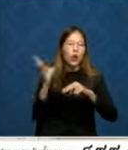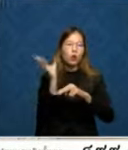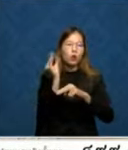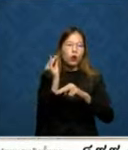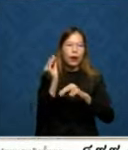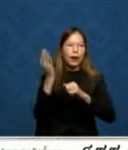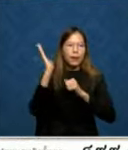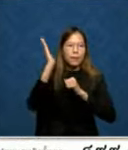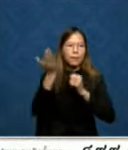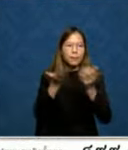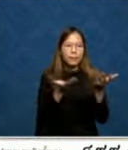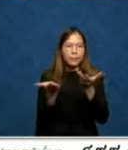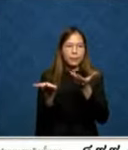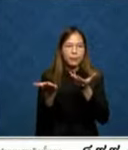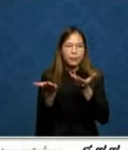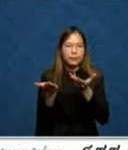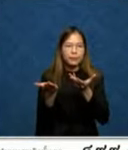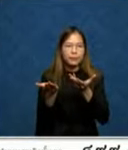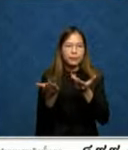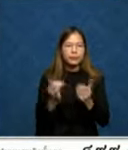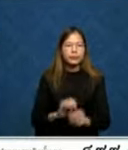Party. Really welcome.